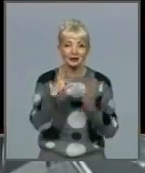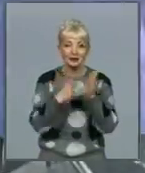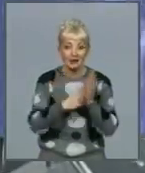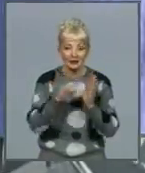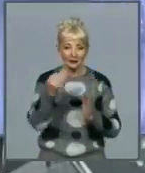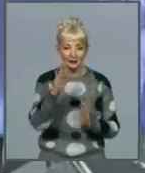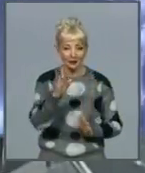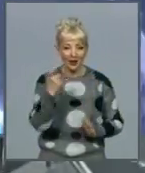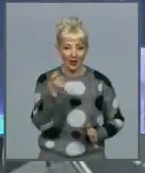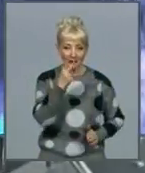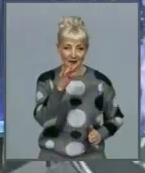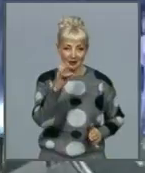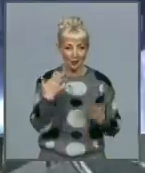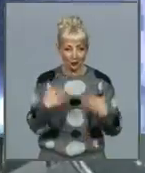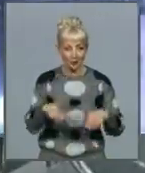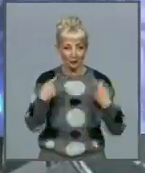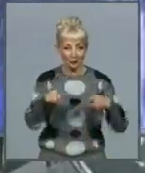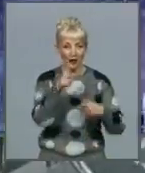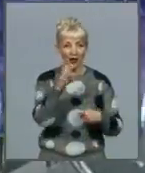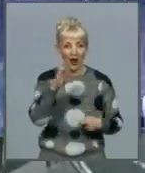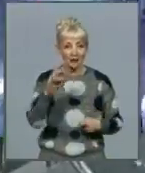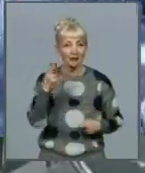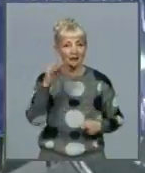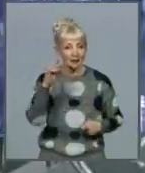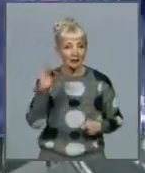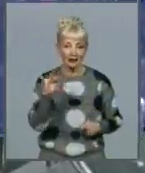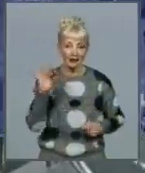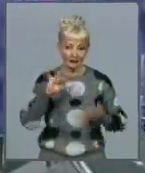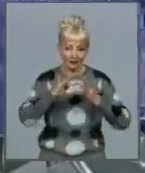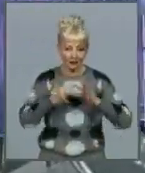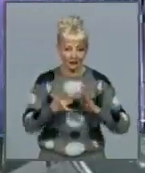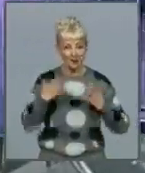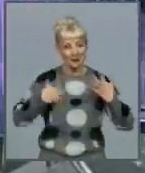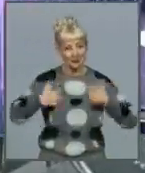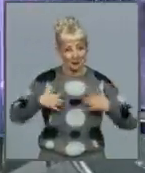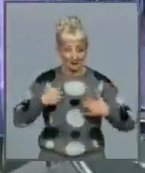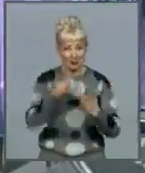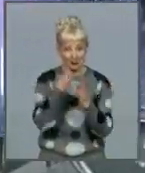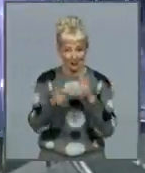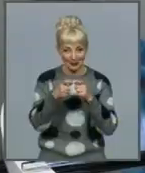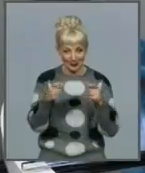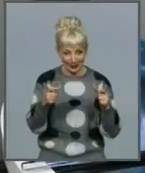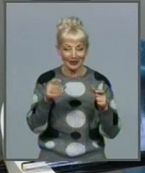вже у продажу у касах цирку та інтернеті. Поспішайте отримати свій заряд позитиву та неперевершених відчуттів.